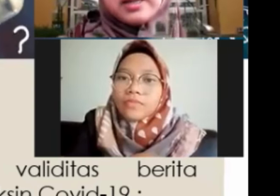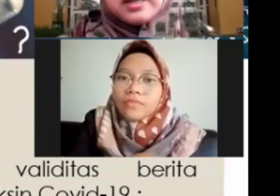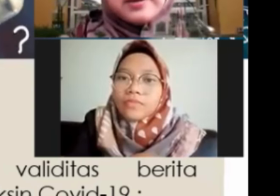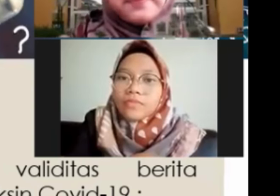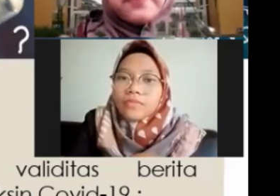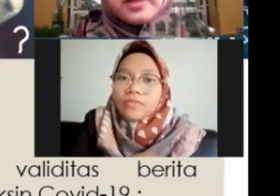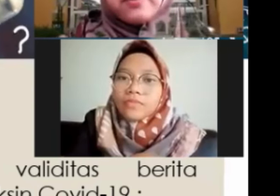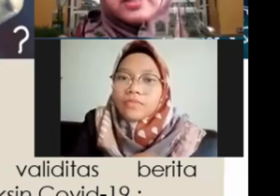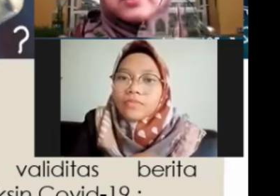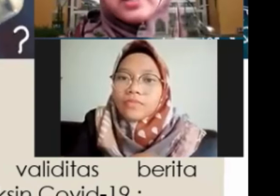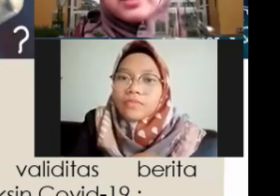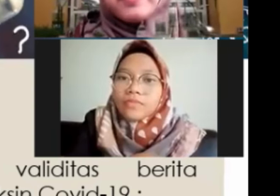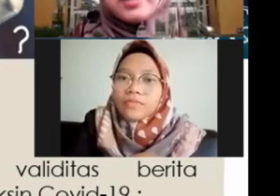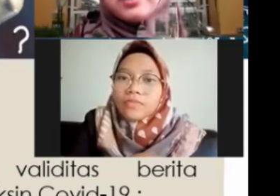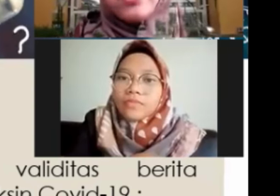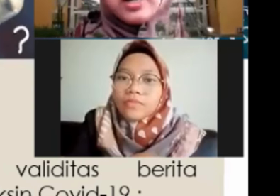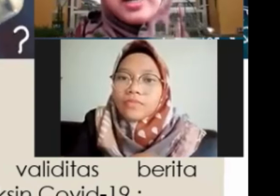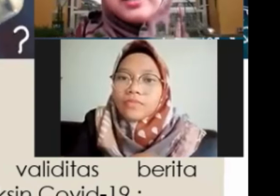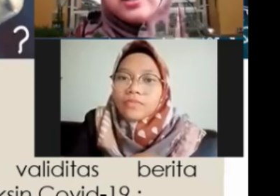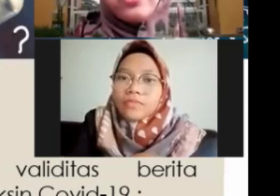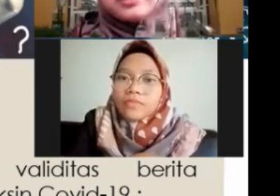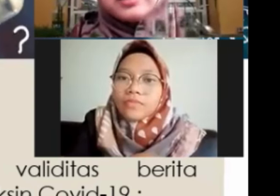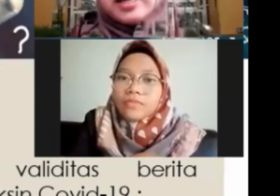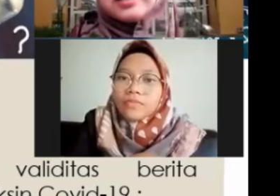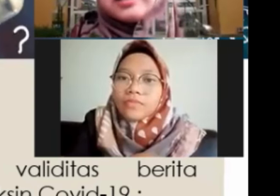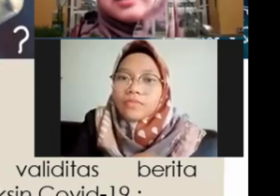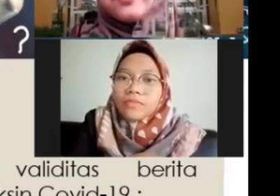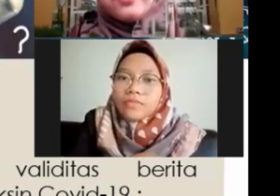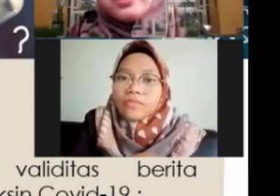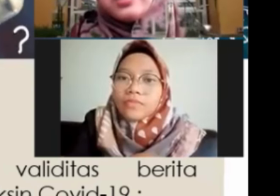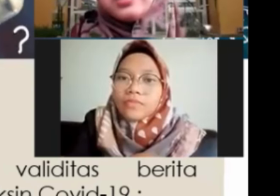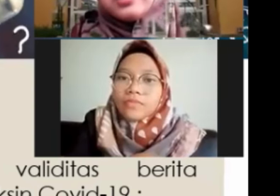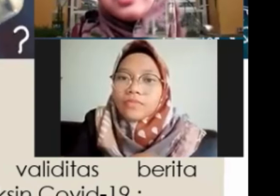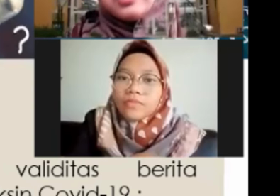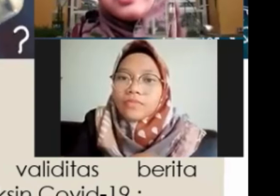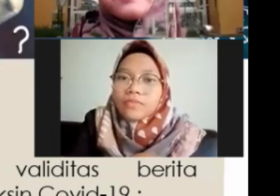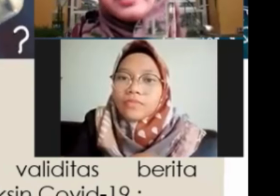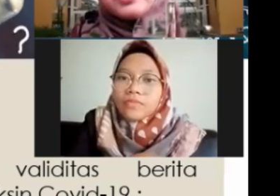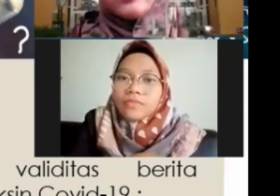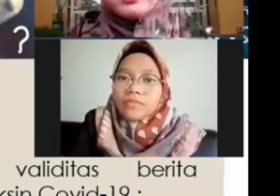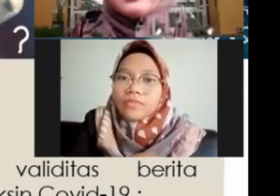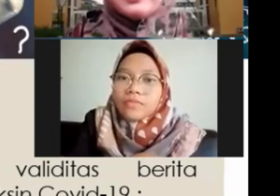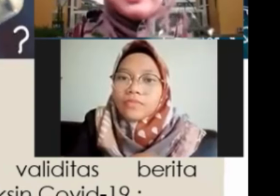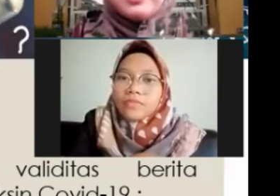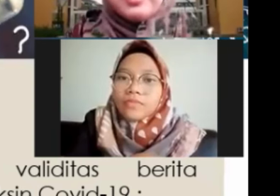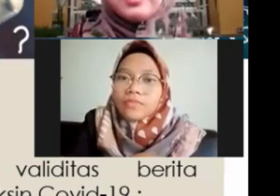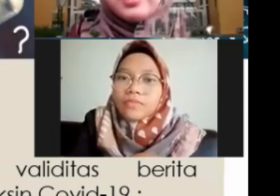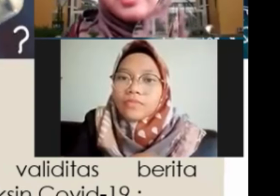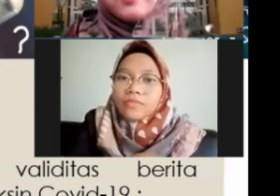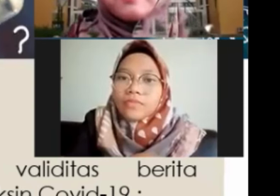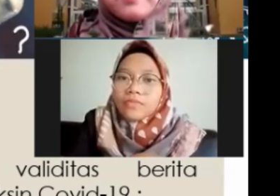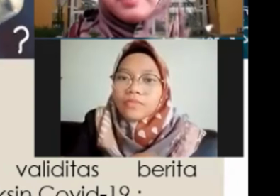sama dengan vaksin-vaksin yang pernah digunakan di Indonesia. Jadi ya tentunya selain